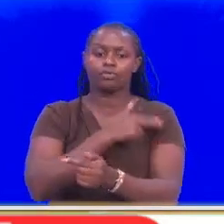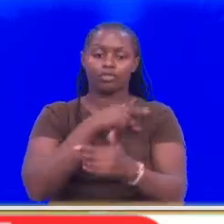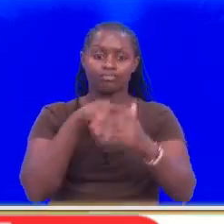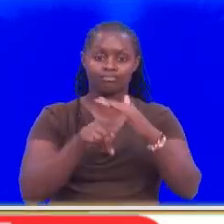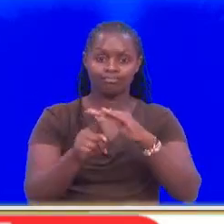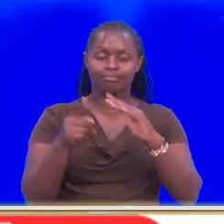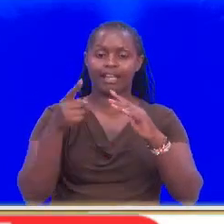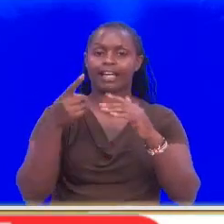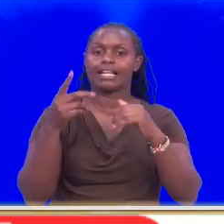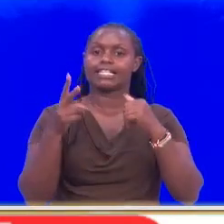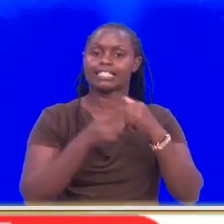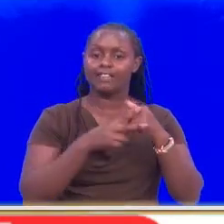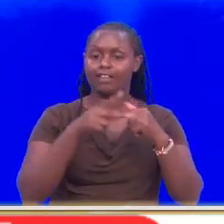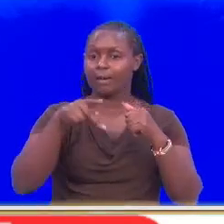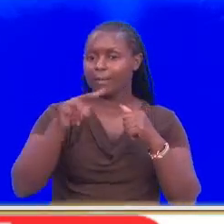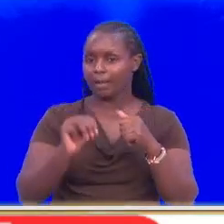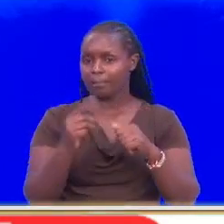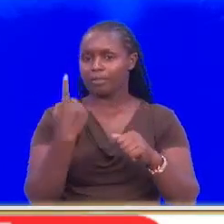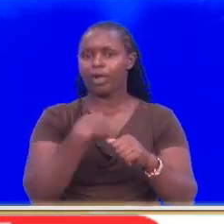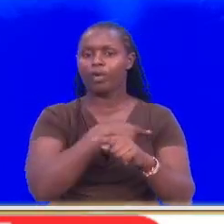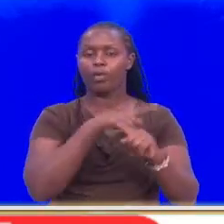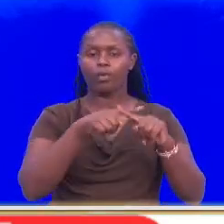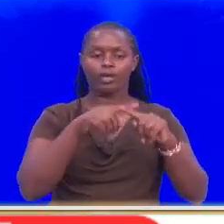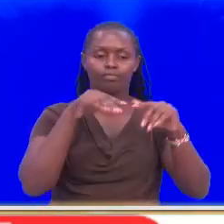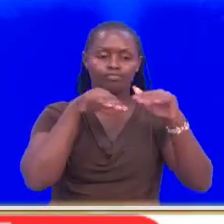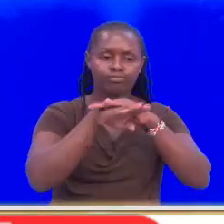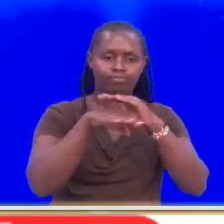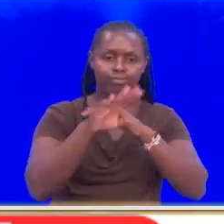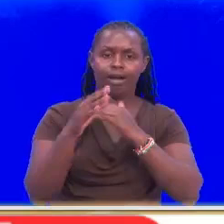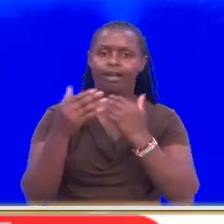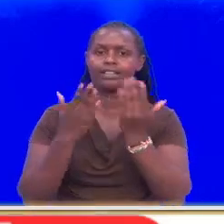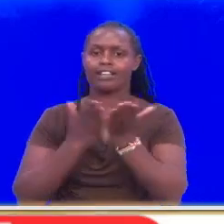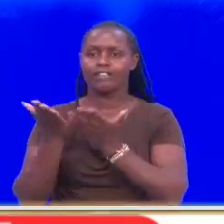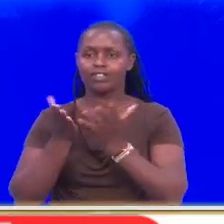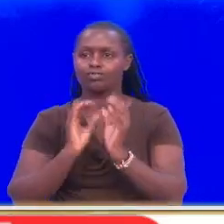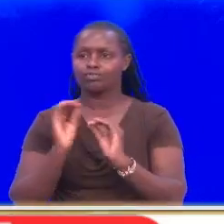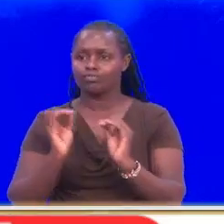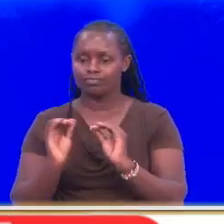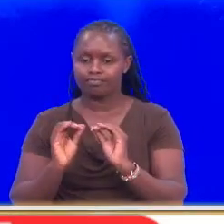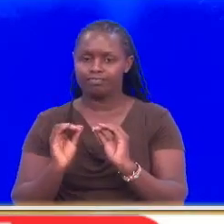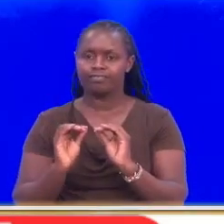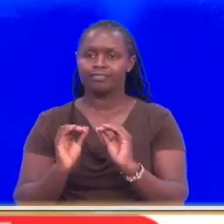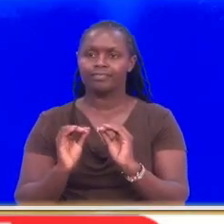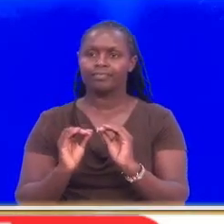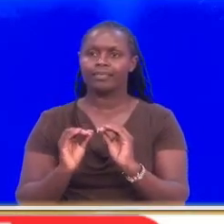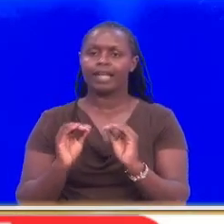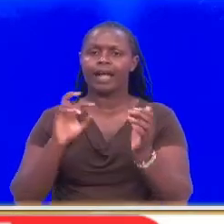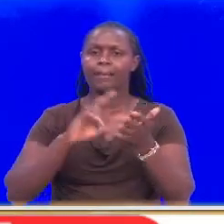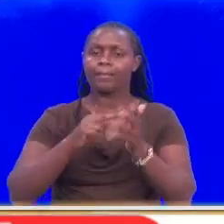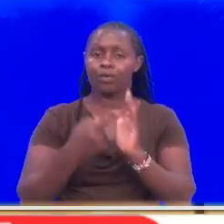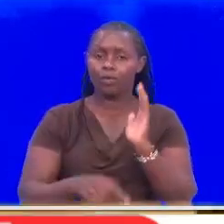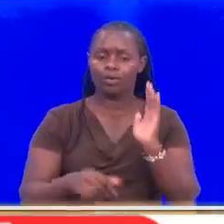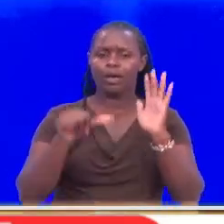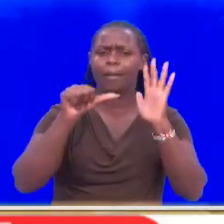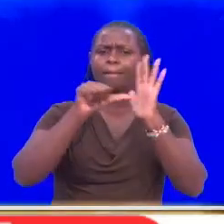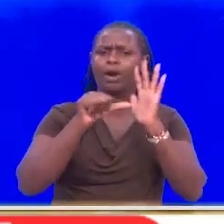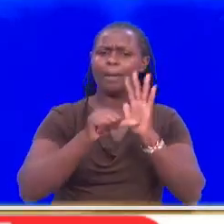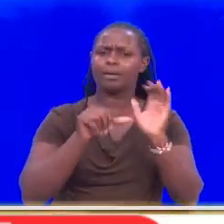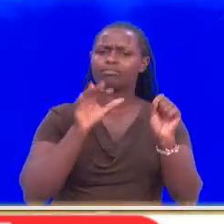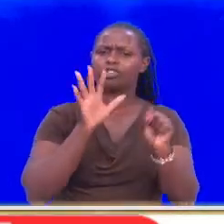moja, hatujapata kuona madaktari, kijana bado hajahudumiwa. Yani kuna shida paka